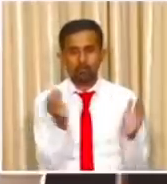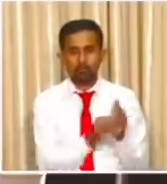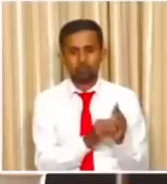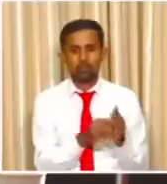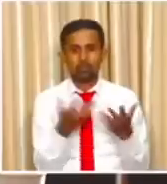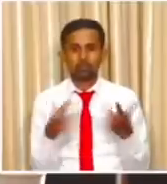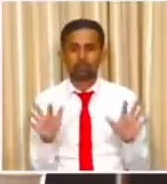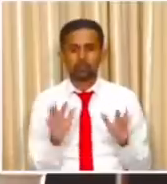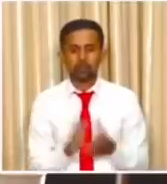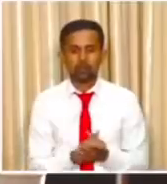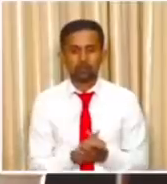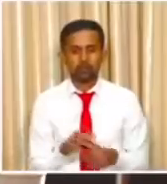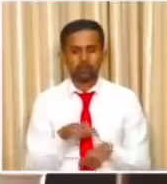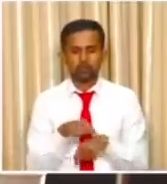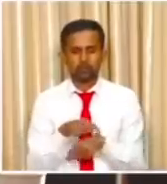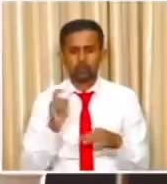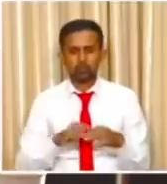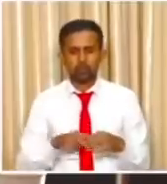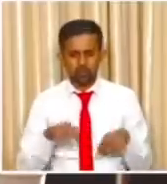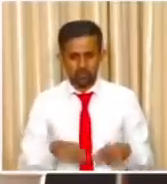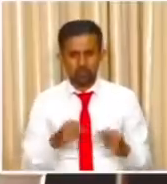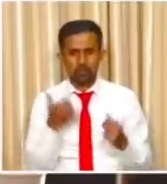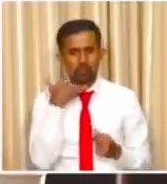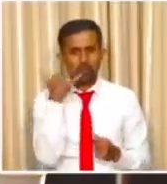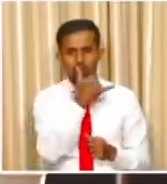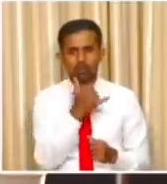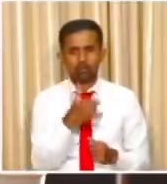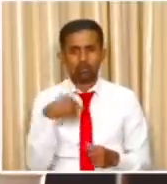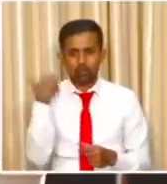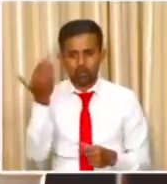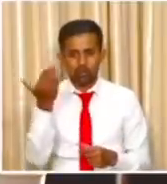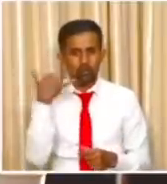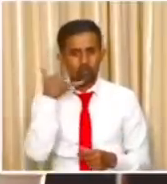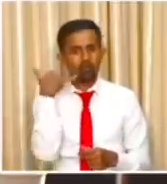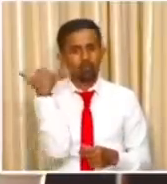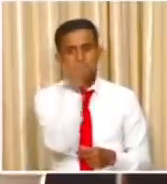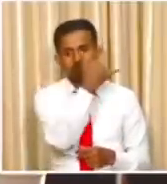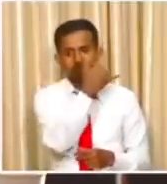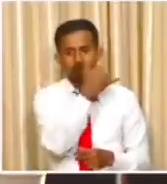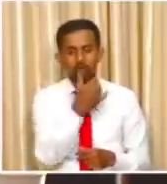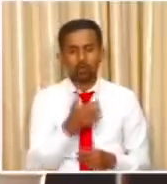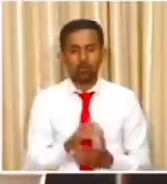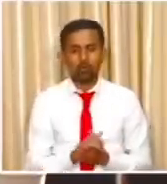ඉවරයි. මේ ඔය කල්ලා දෙන ප්‍රශ්න නෙමෙයි. දැන් කතා කරලා නේද? එතුමා එළියේ ඉන්නව නම් දුරකතන මුදල් දෙන්නක මේ කාටද මේ